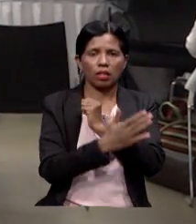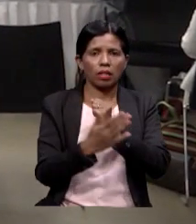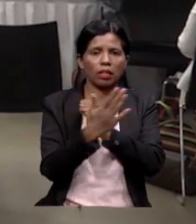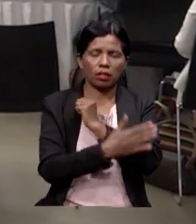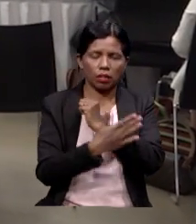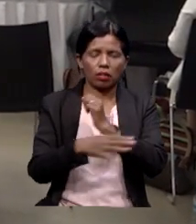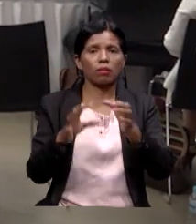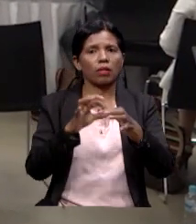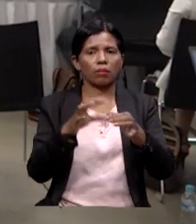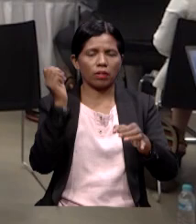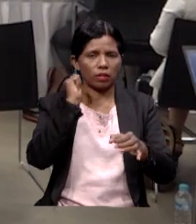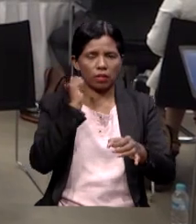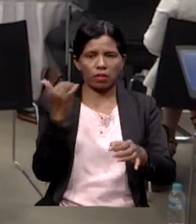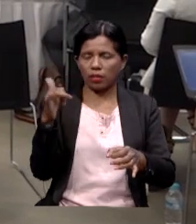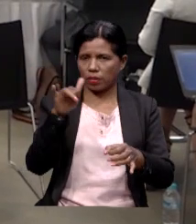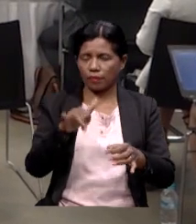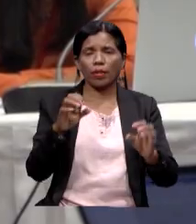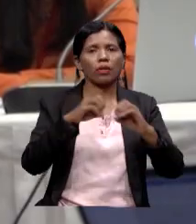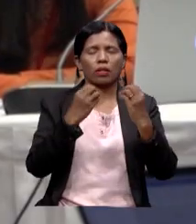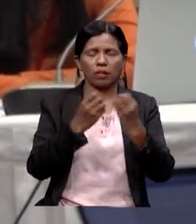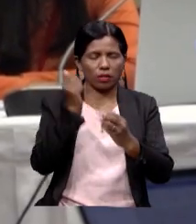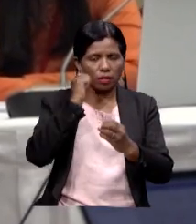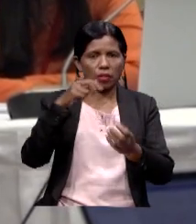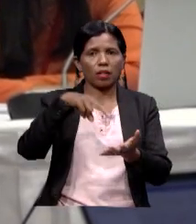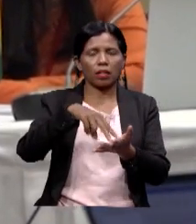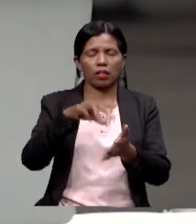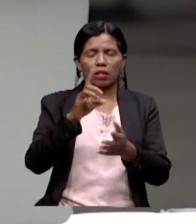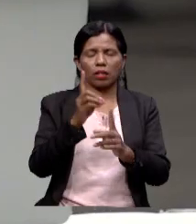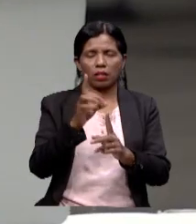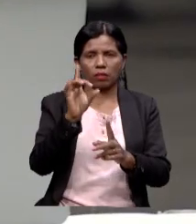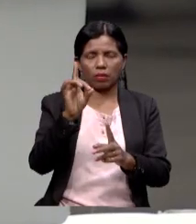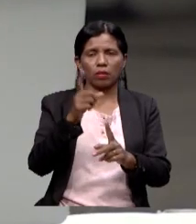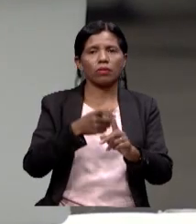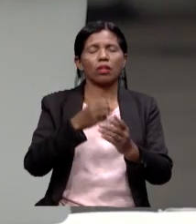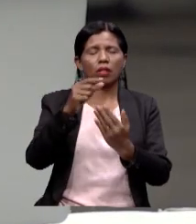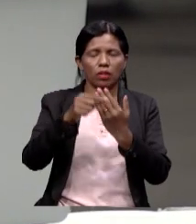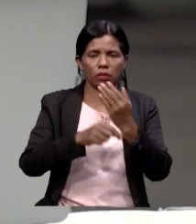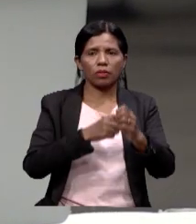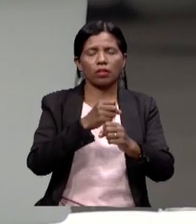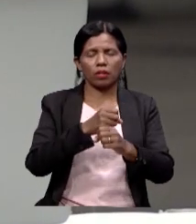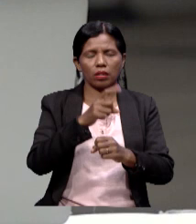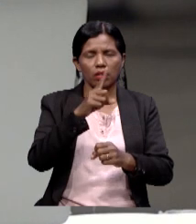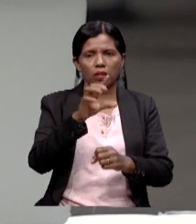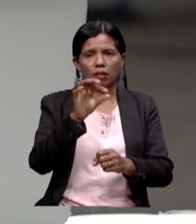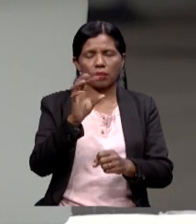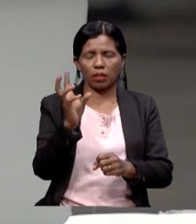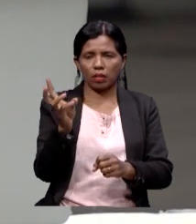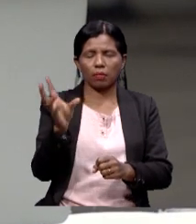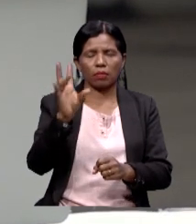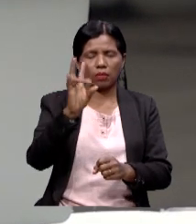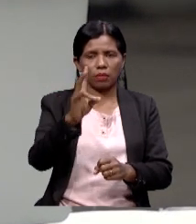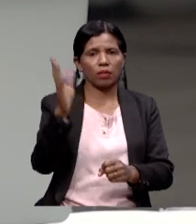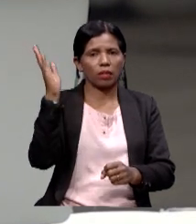siran. Organisasaun ASEAN hari iha lorong walu fun agosto tina ring ida atu sia ne nulu racing hitu iha Bangkok,